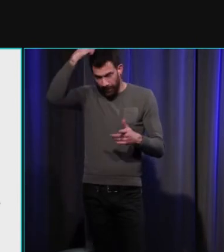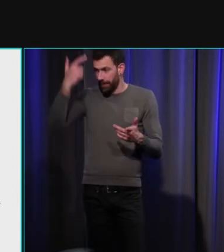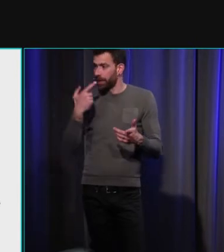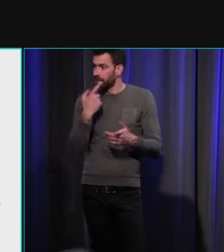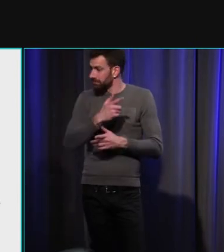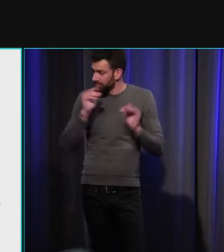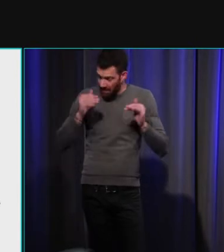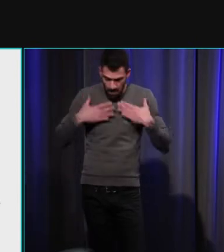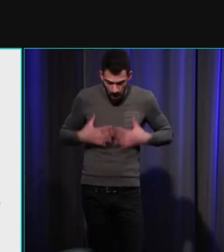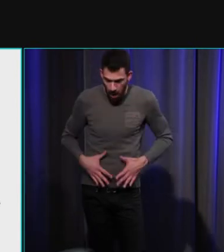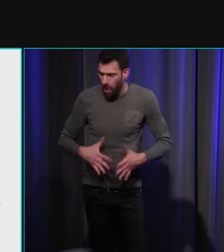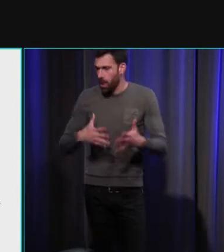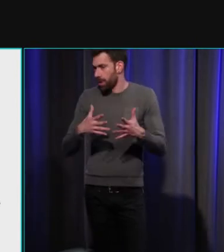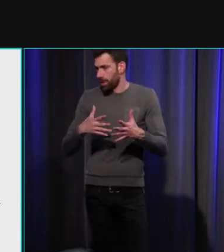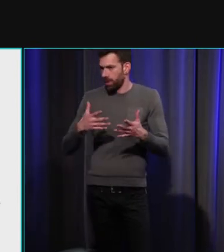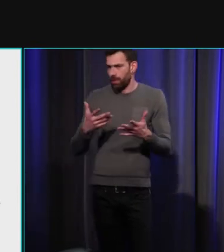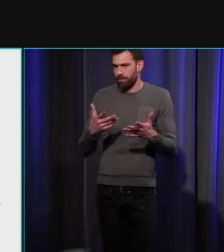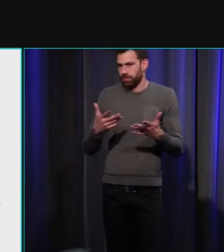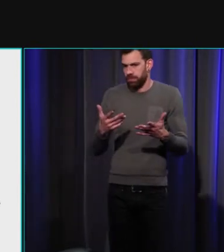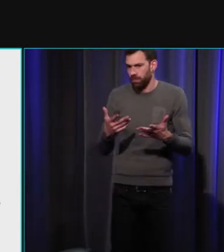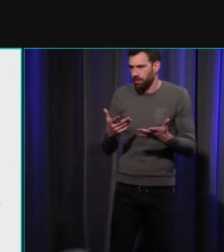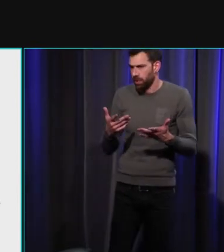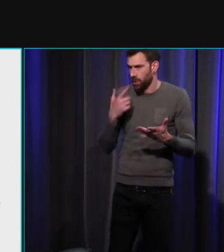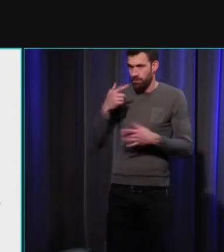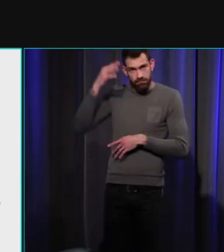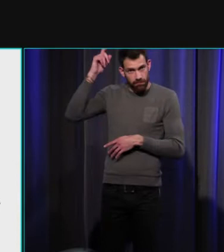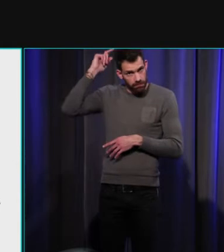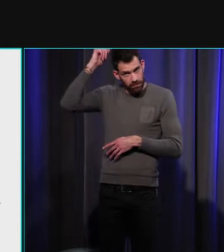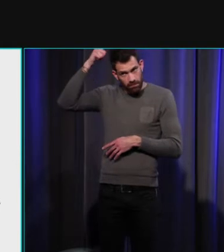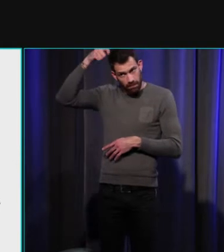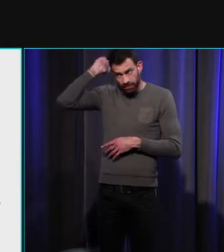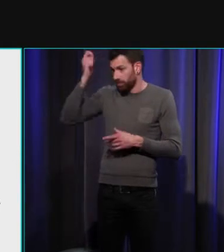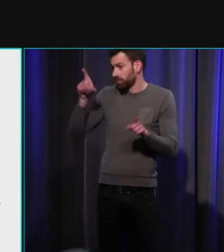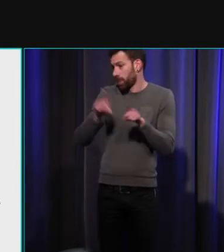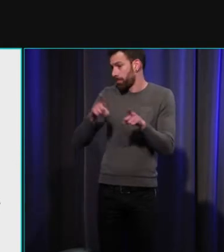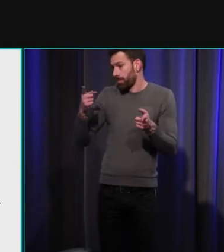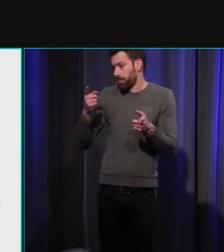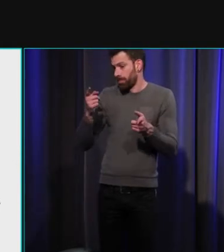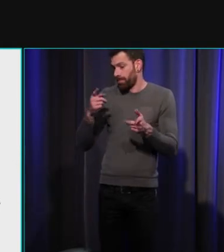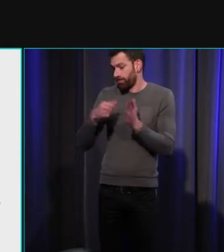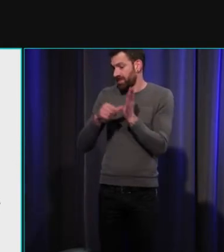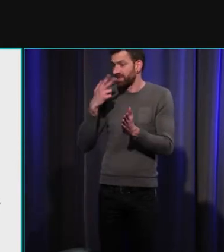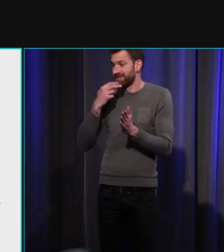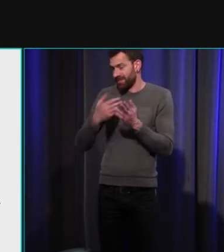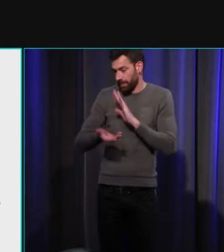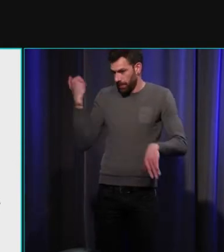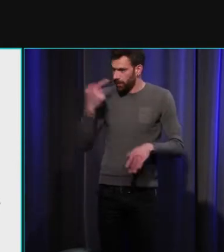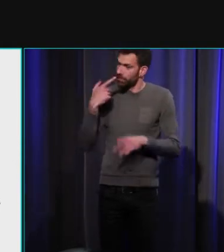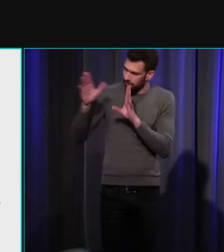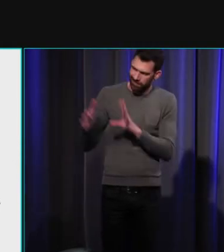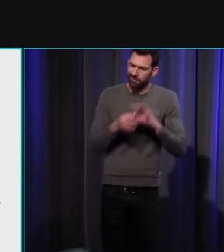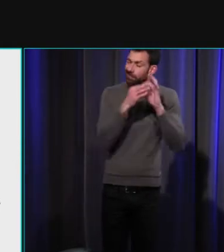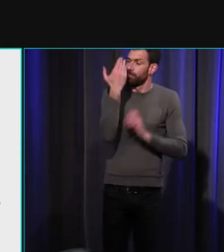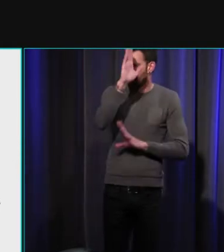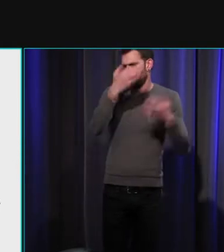même physiquement dans leur corps on leur a coupé en morceaux de cuir chevelu qui un peu comme leur état civil et il relève d'autres tribunaux tout